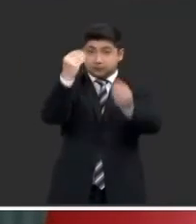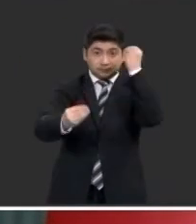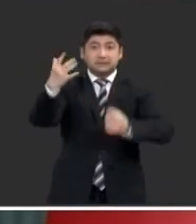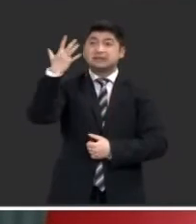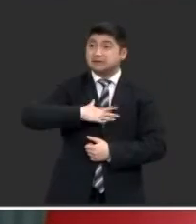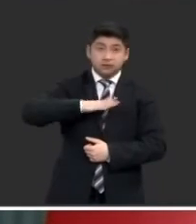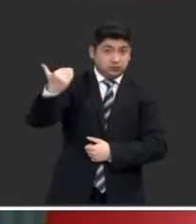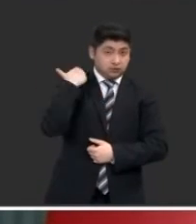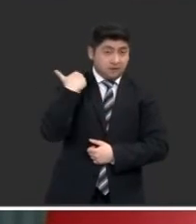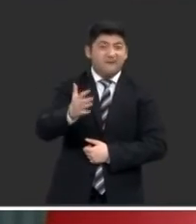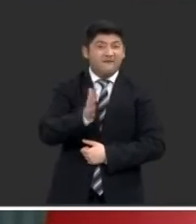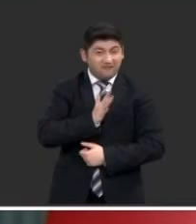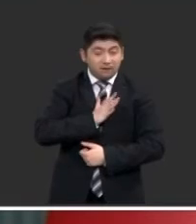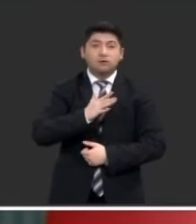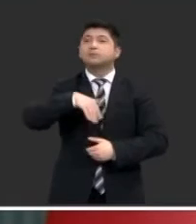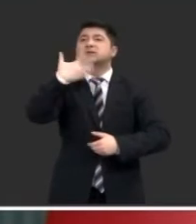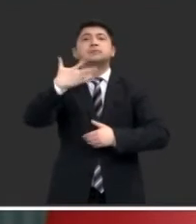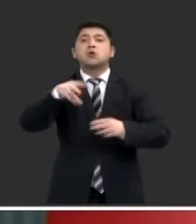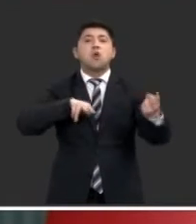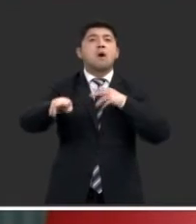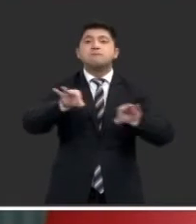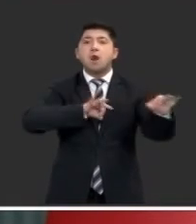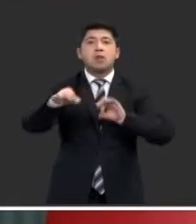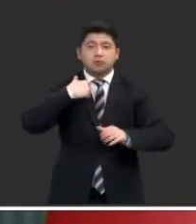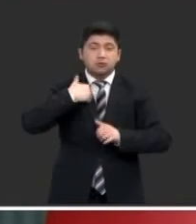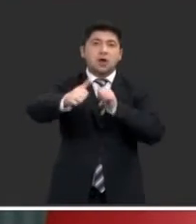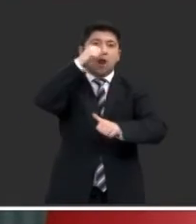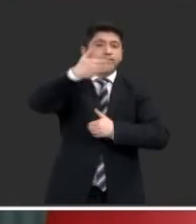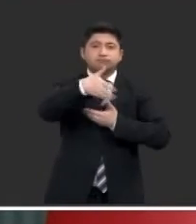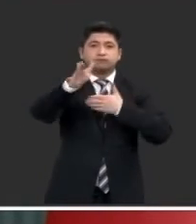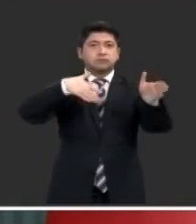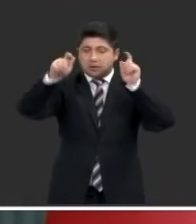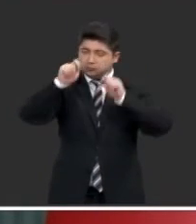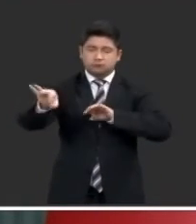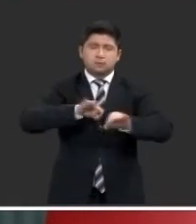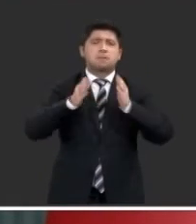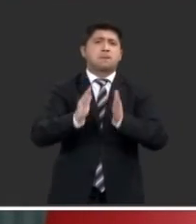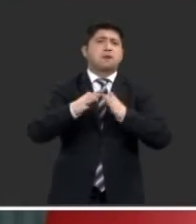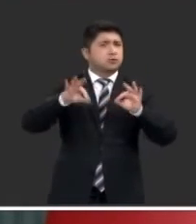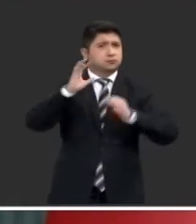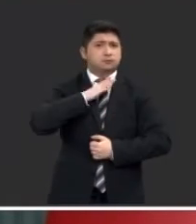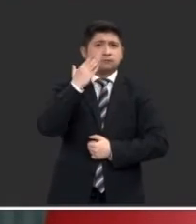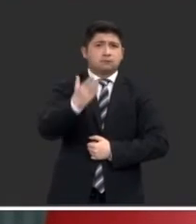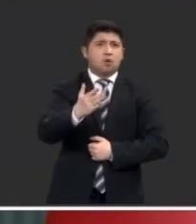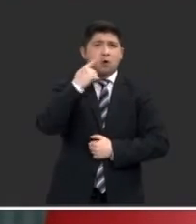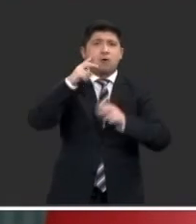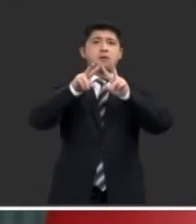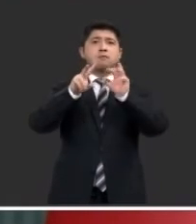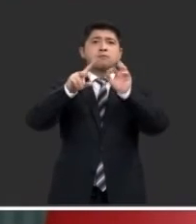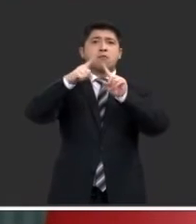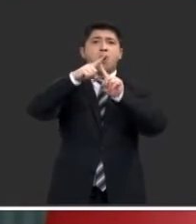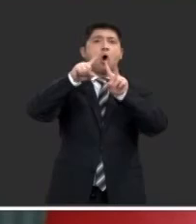taleplere göre çeşitli kanallardan tahliye işlemlerini sürdüreceğiz montro